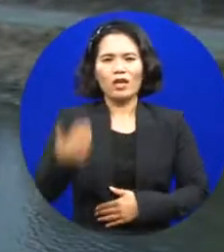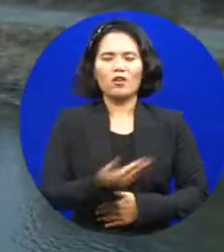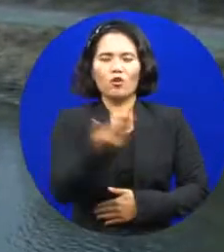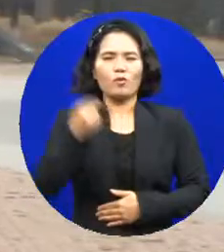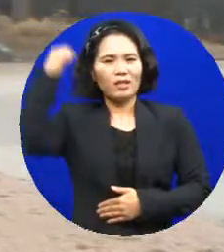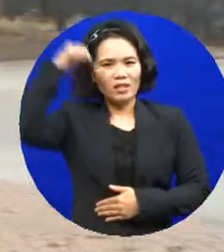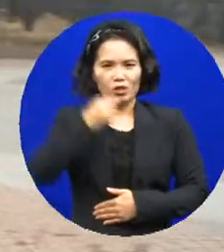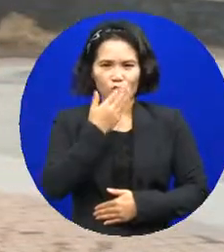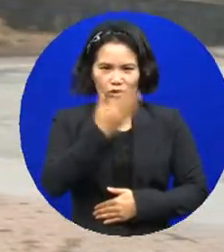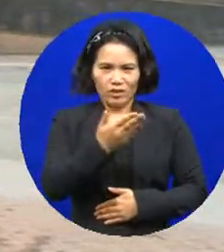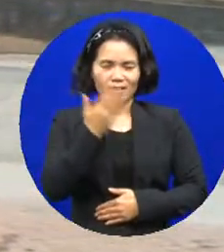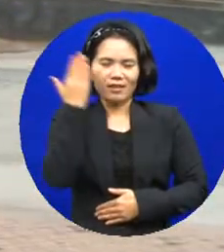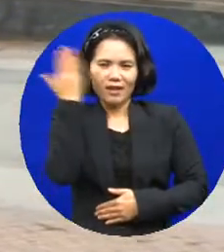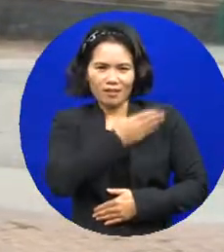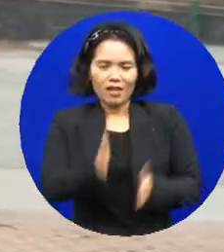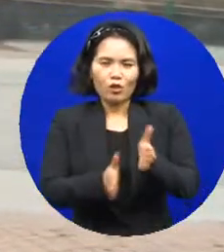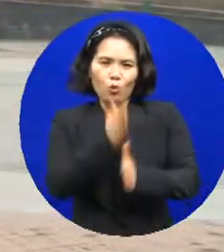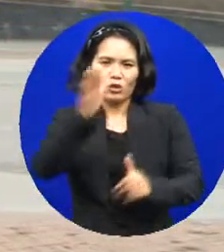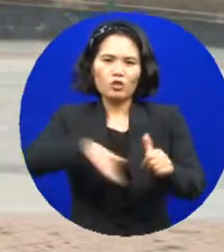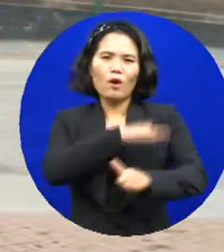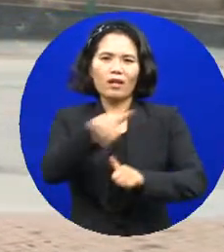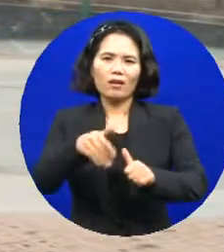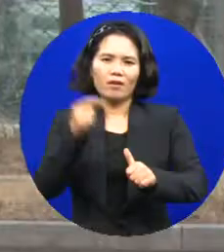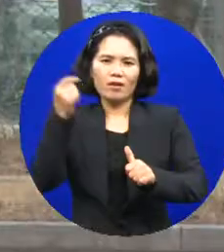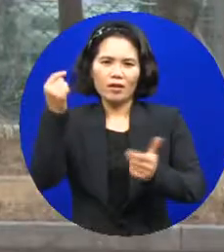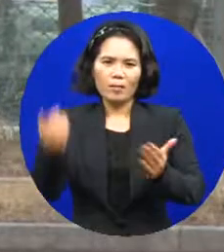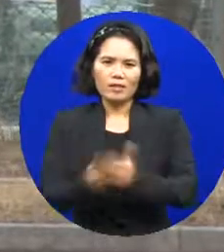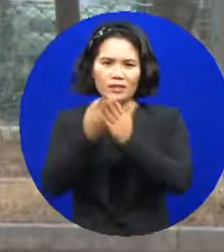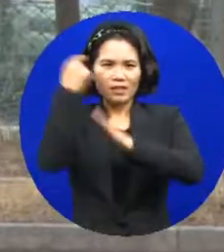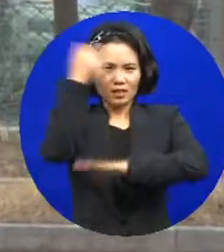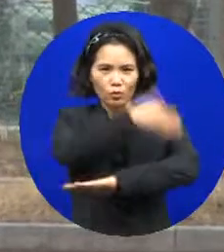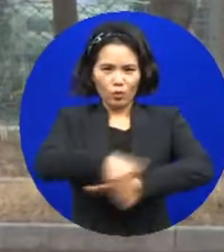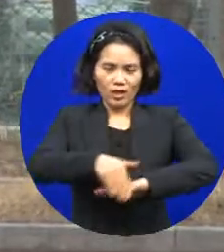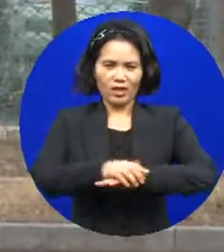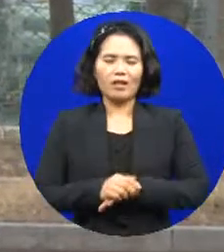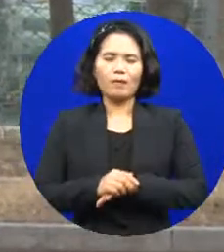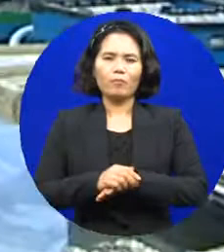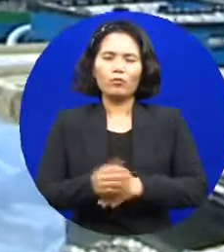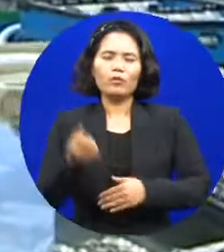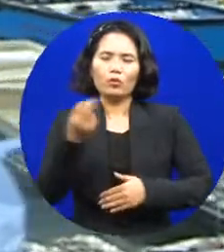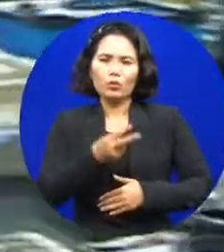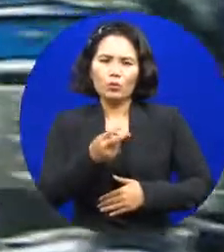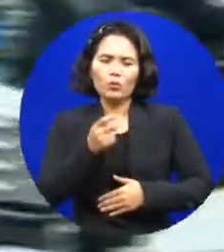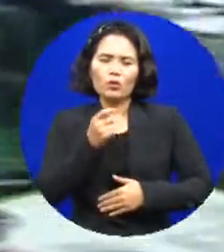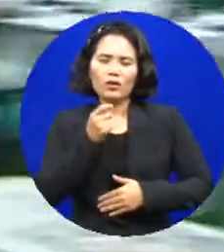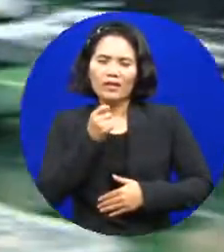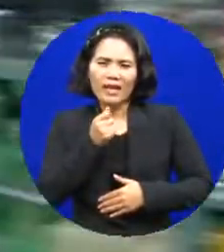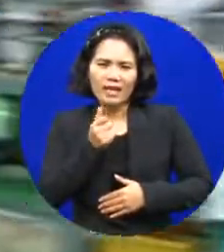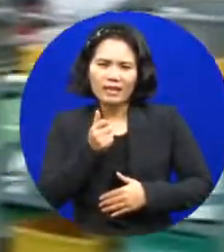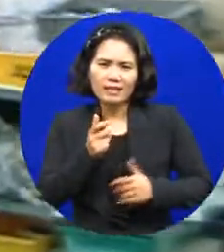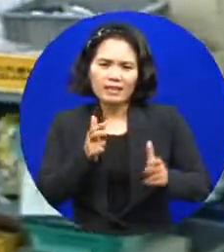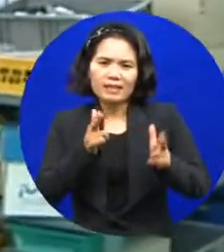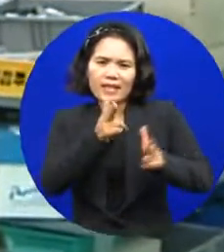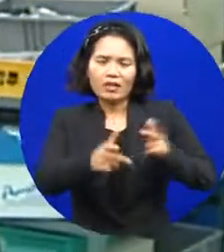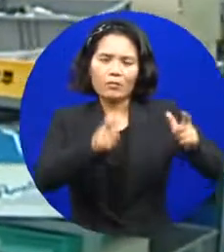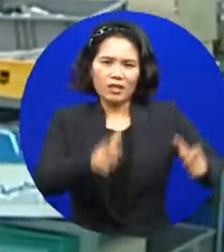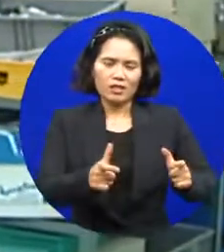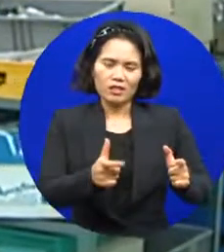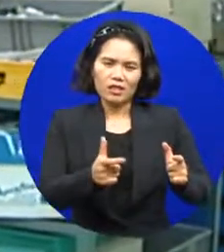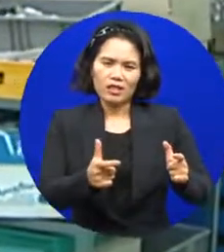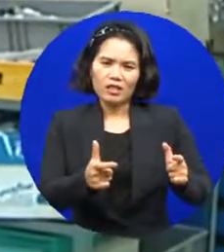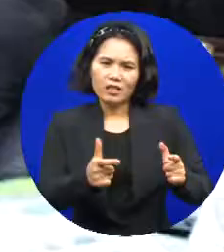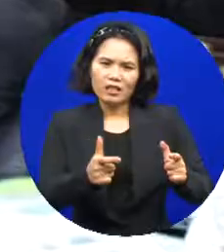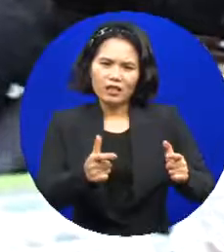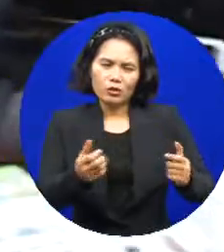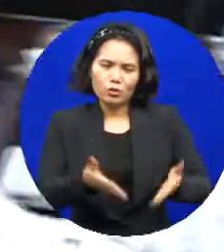통해 시민들이 체감할 수 있는 쾌적한 도시 환경을 만들어 나갈 계획입니다. 이와 병행해 소규모 산업단지 조성을